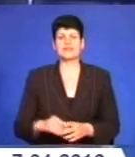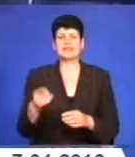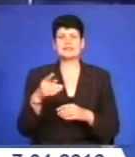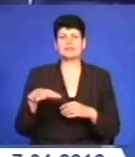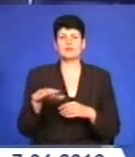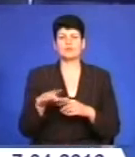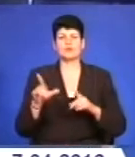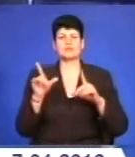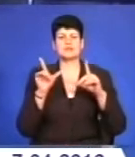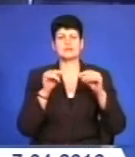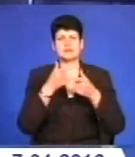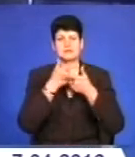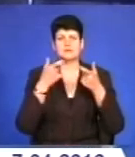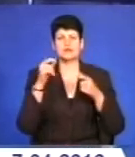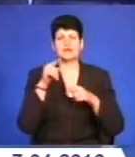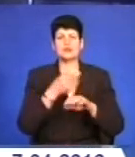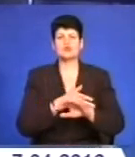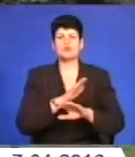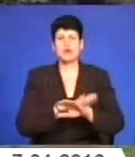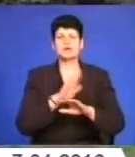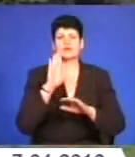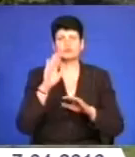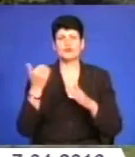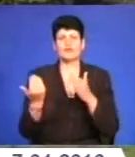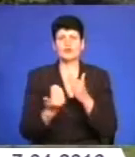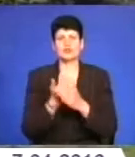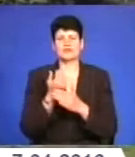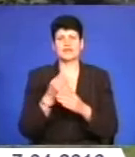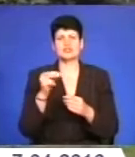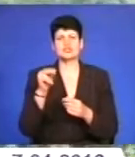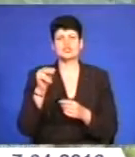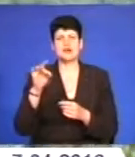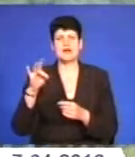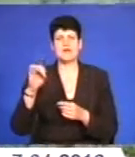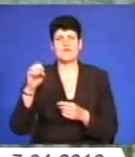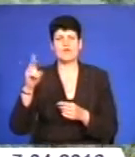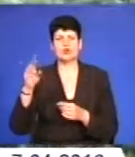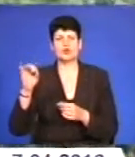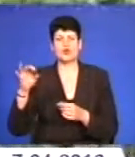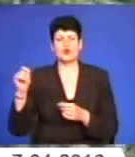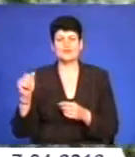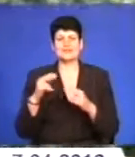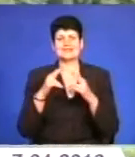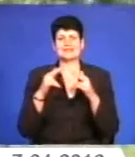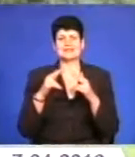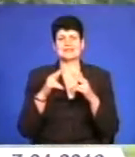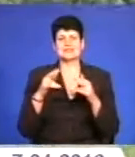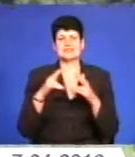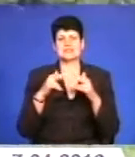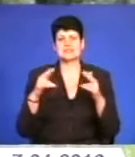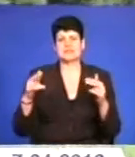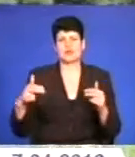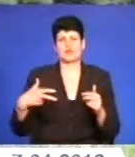Тернопільщину облетіла звістка про те, що поляки будуть відновлювати Червоногородський замок поблизу села Нирків Заліщицького району та костел